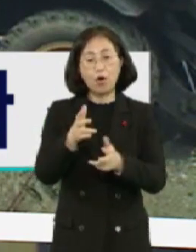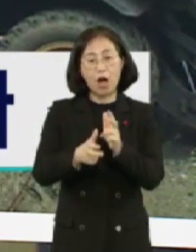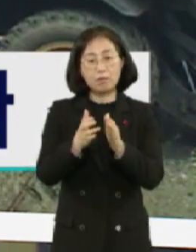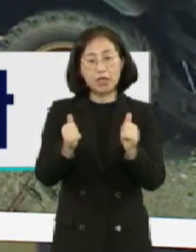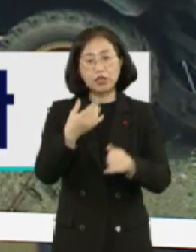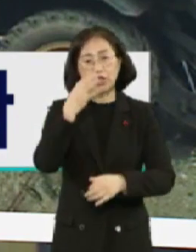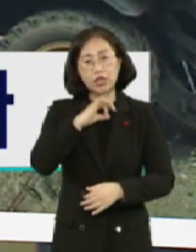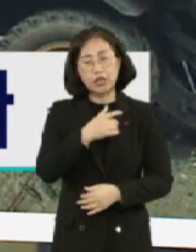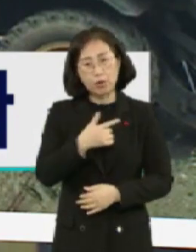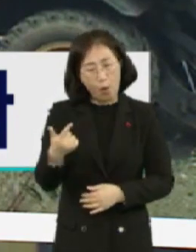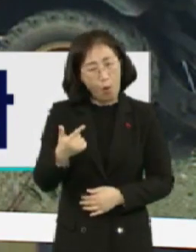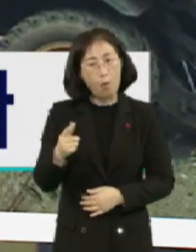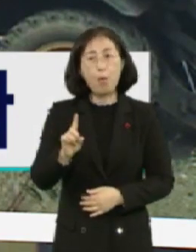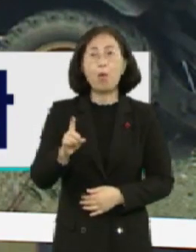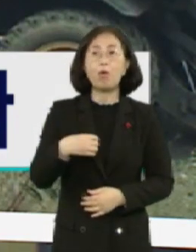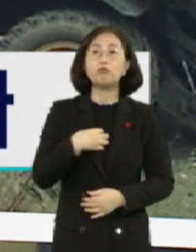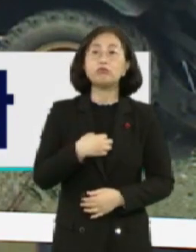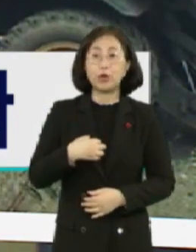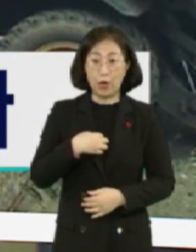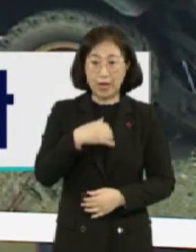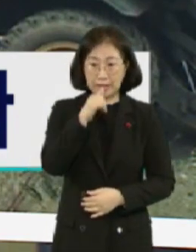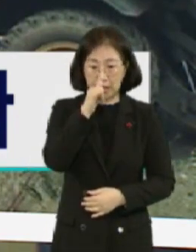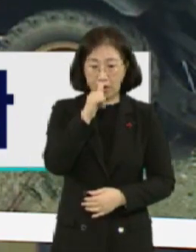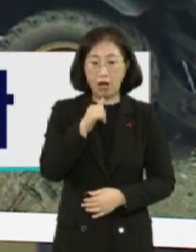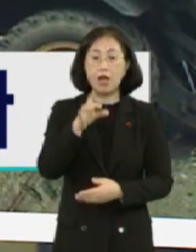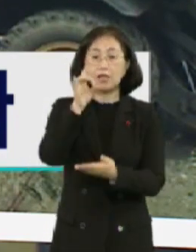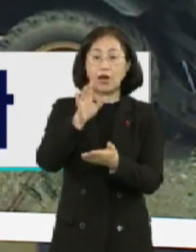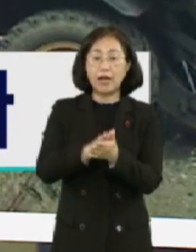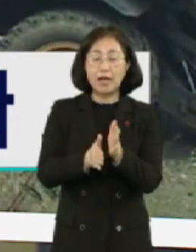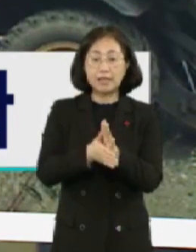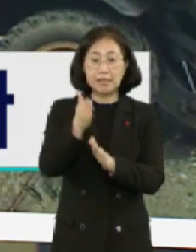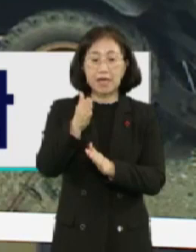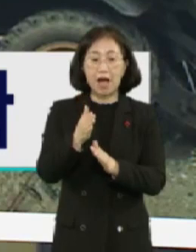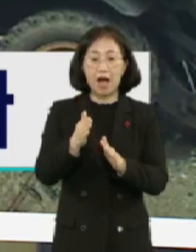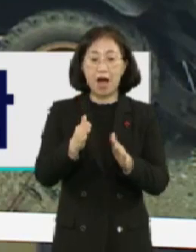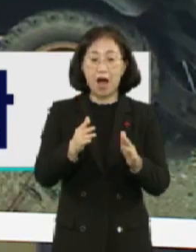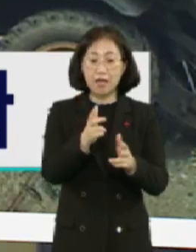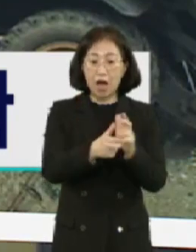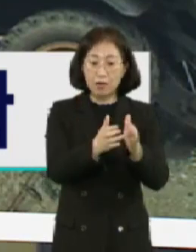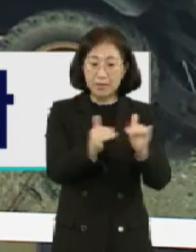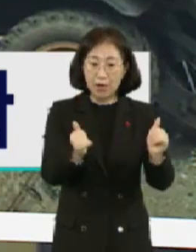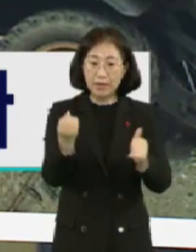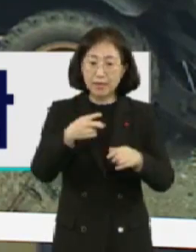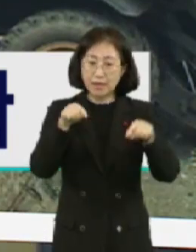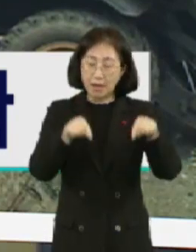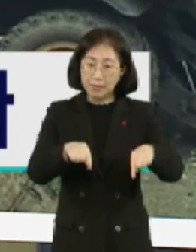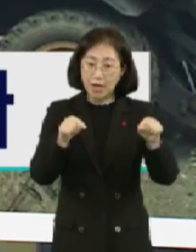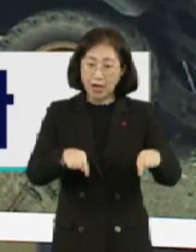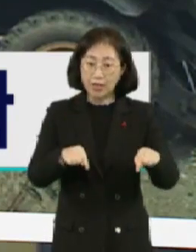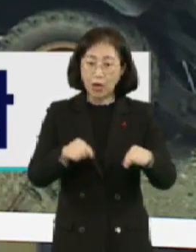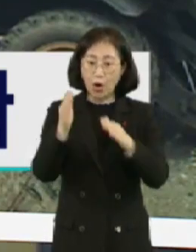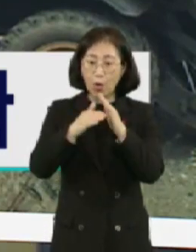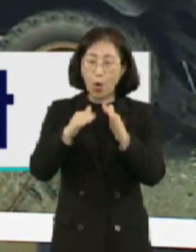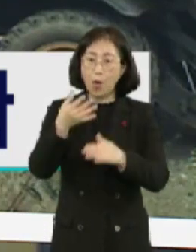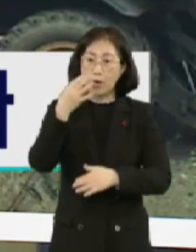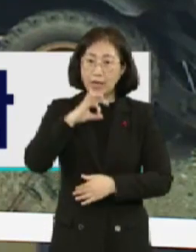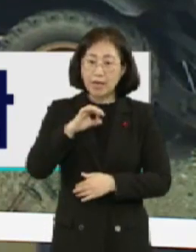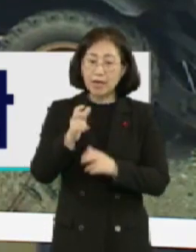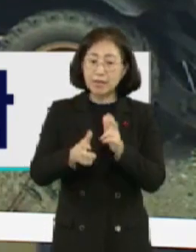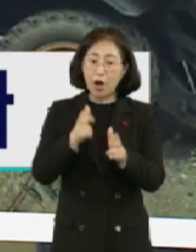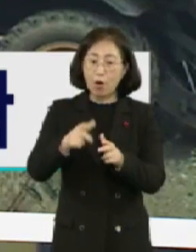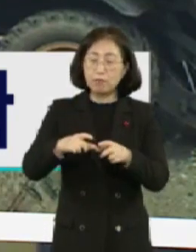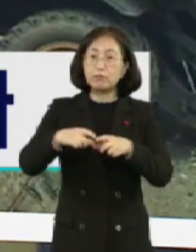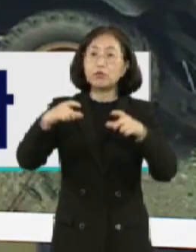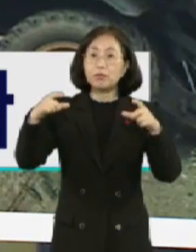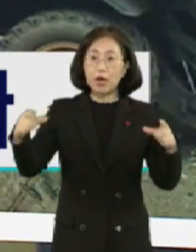챙길 것이라는 우려가 나오고 있는데요. 천안시가 최근 시행사들과 다시 협상에 나서서 공익사업 추가 부담을 늘리는